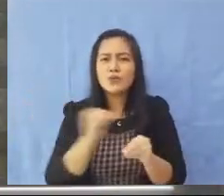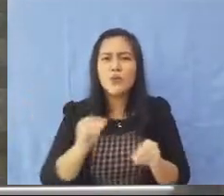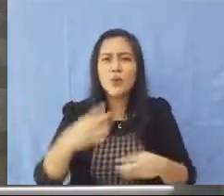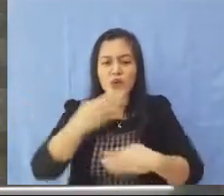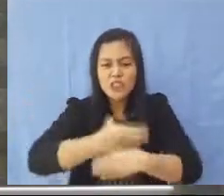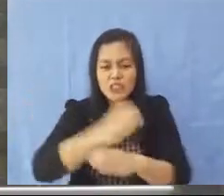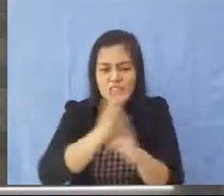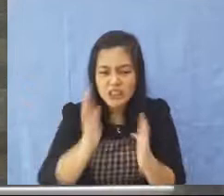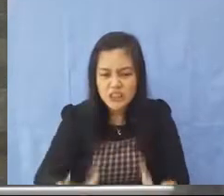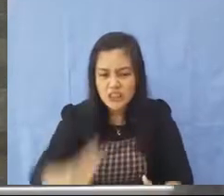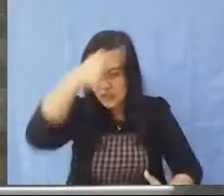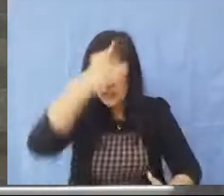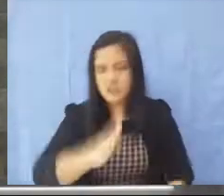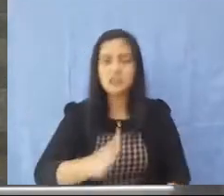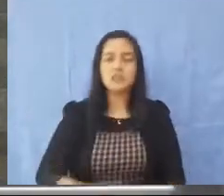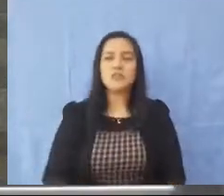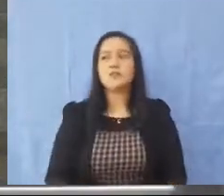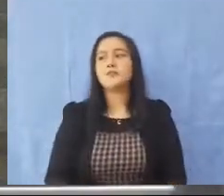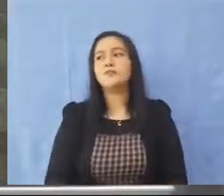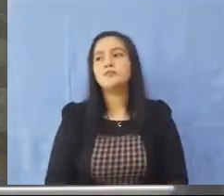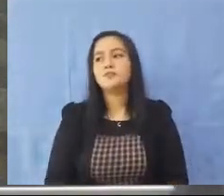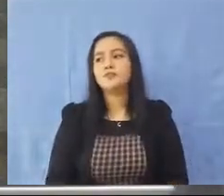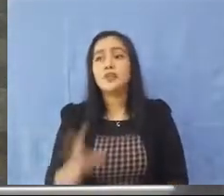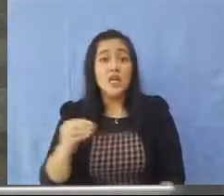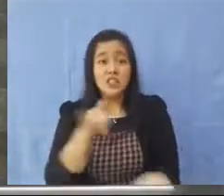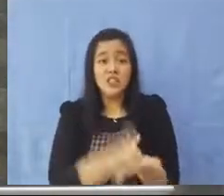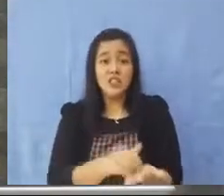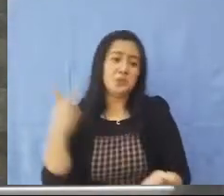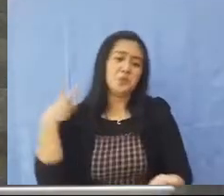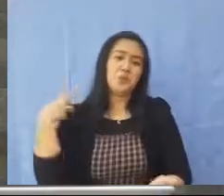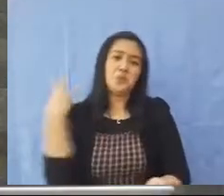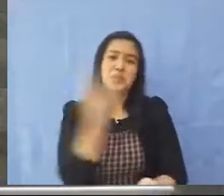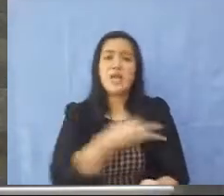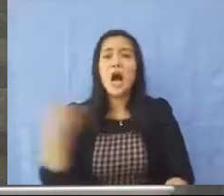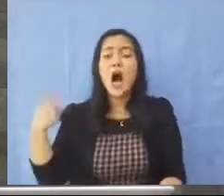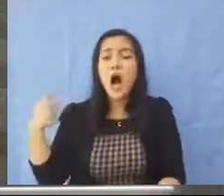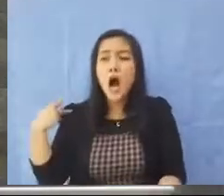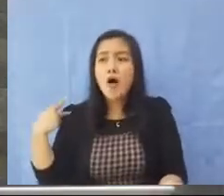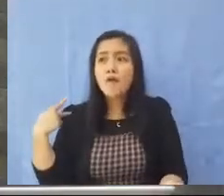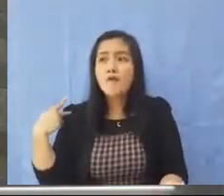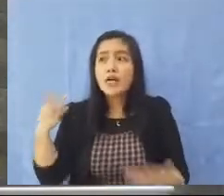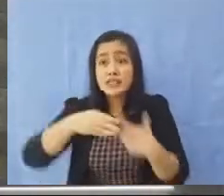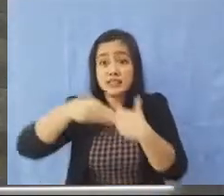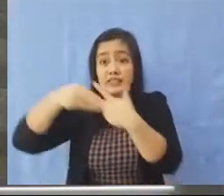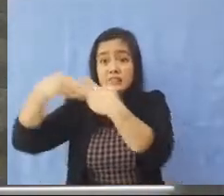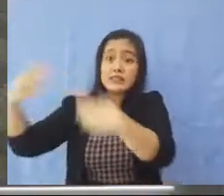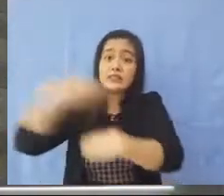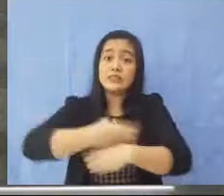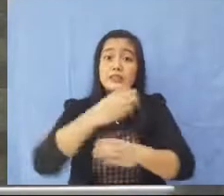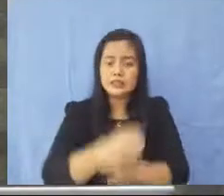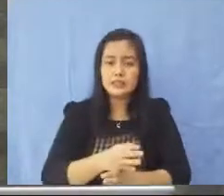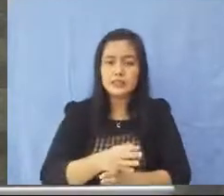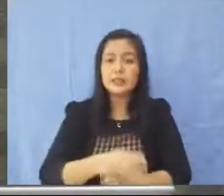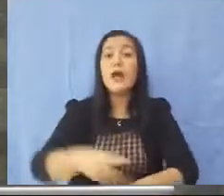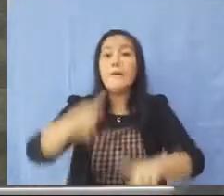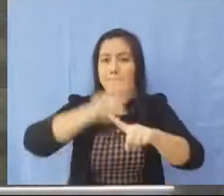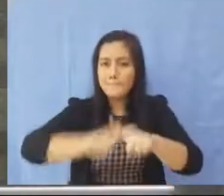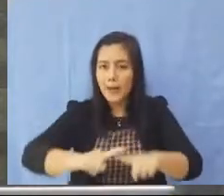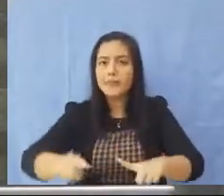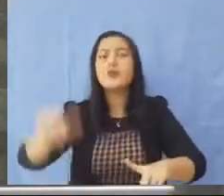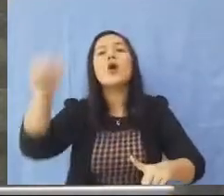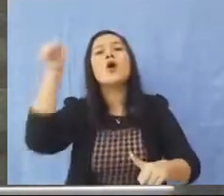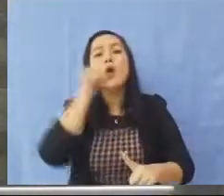And may tinatawag tayong special creation. You see? But sabi ko nga po sa inyo, tandaan nyo lang yung Genesis chapter 1